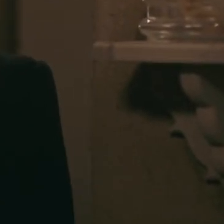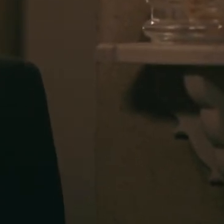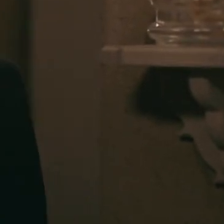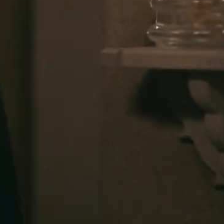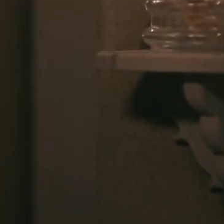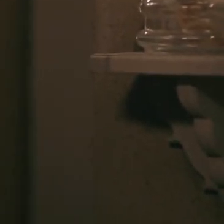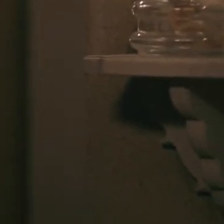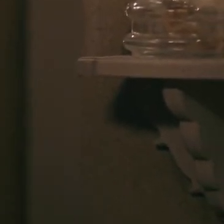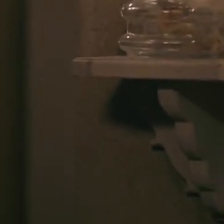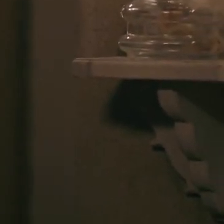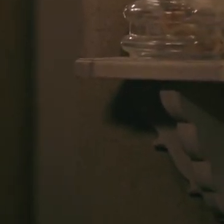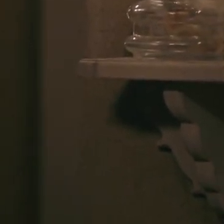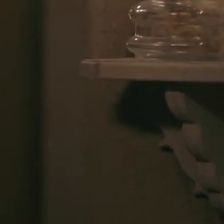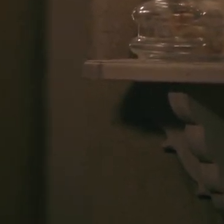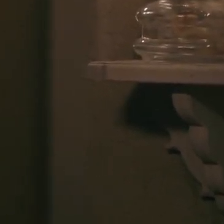durdu.